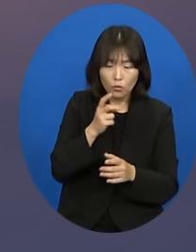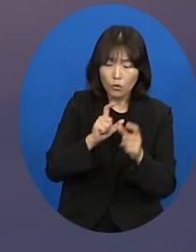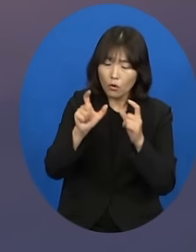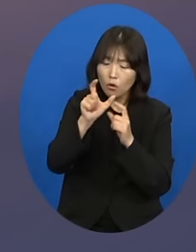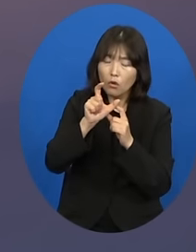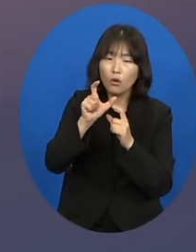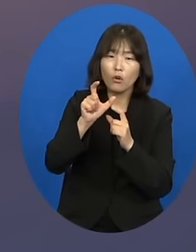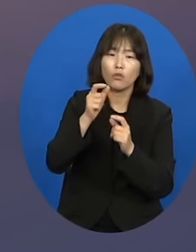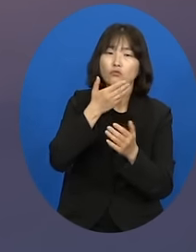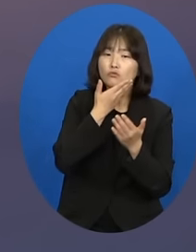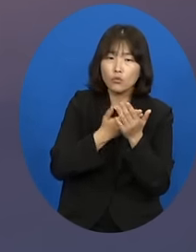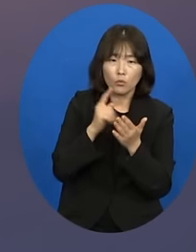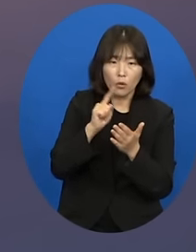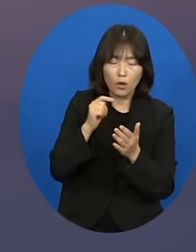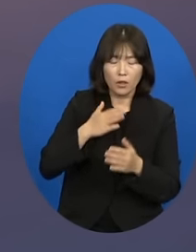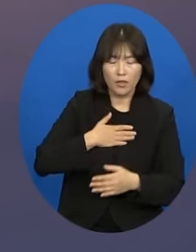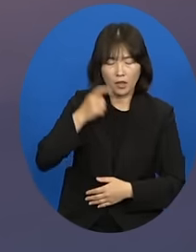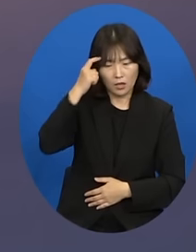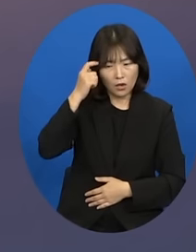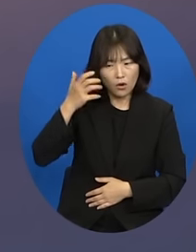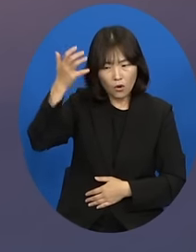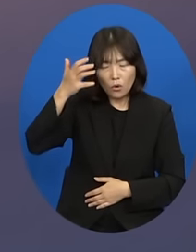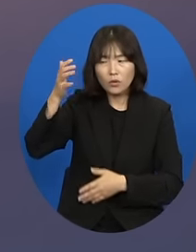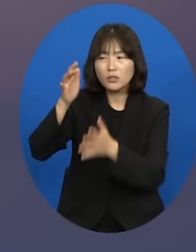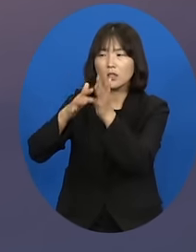주의 흔적을 담는 것입니다.